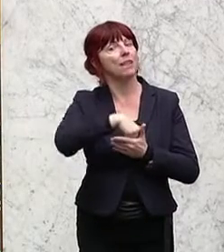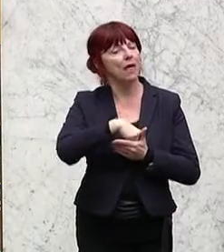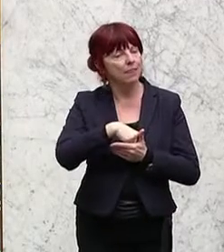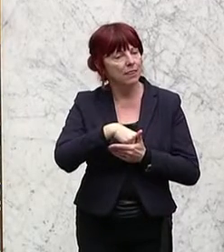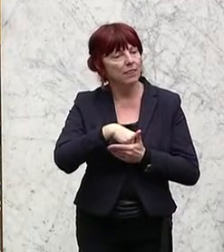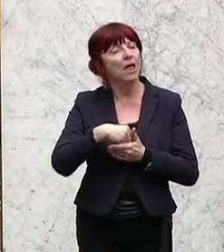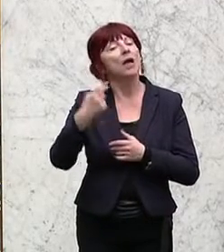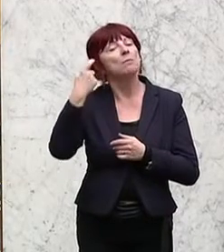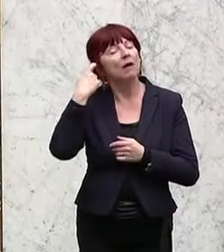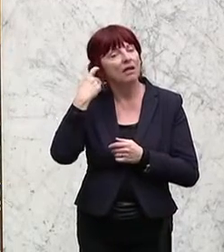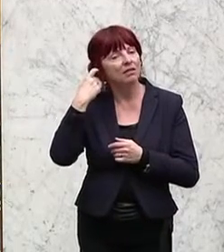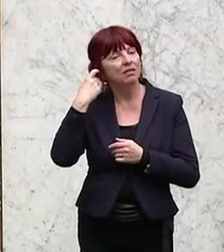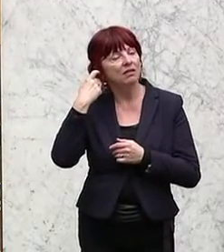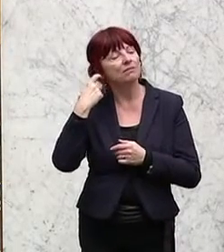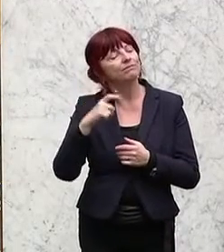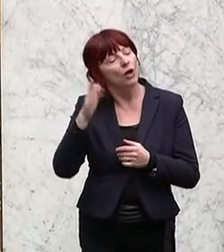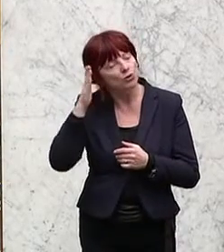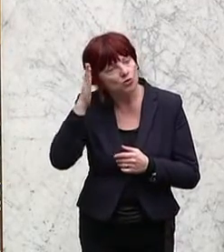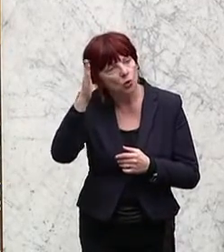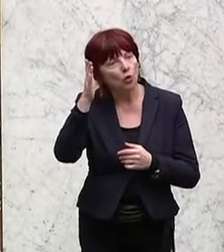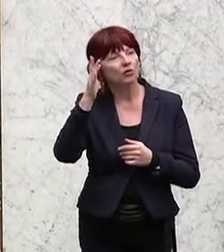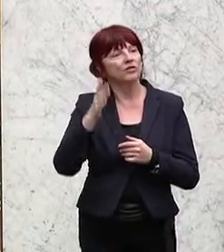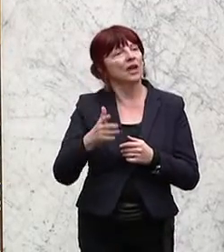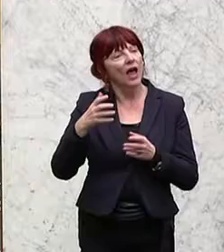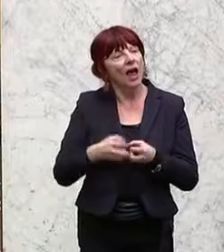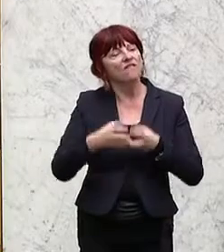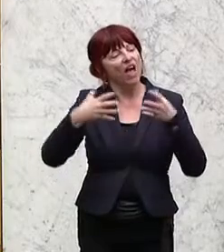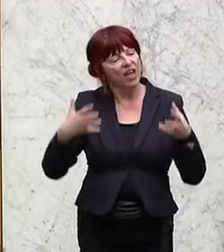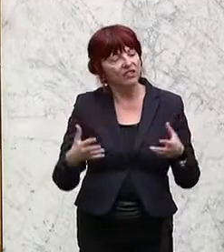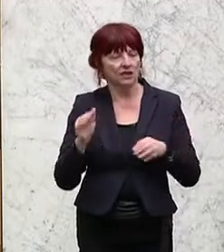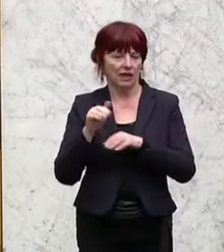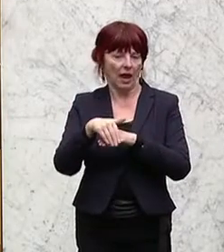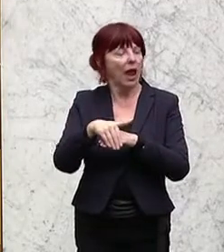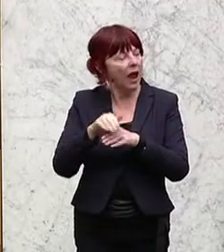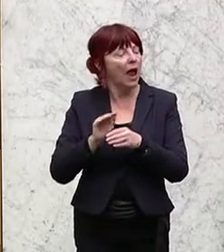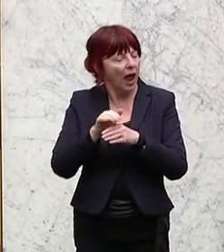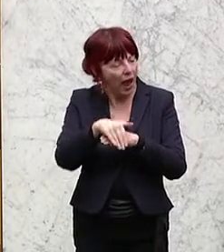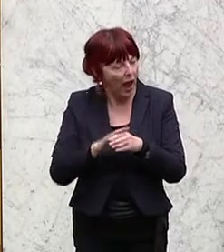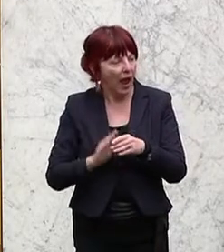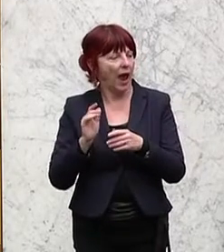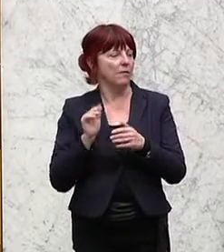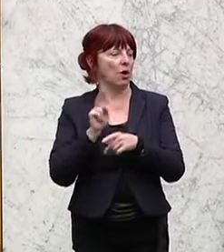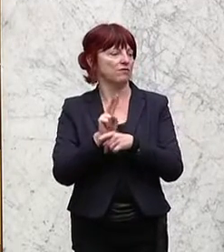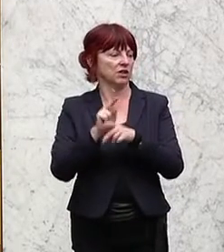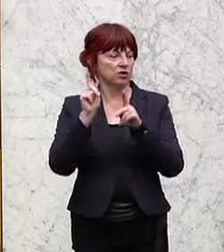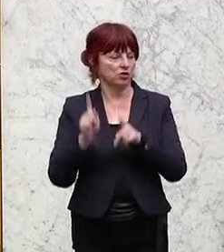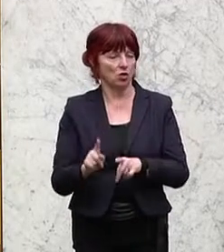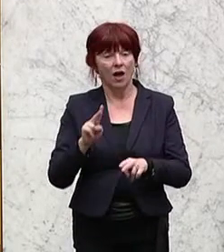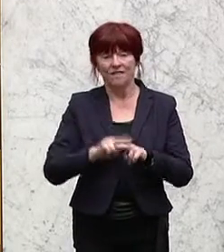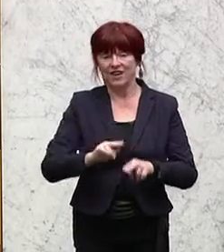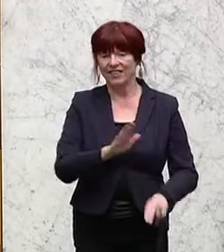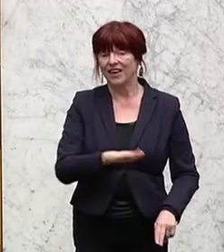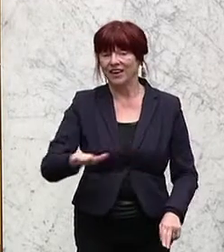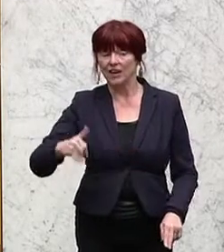nämlich dann, dass es zukünftig eine erweiterte Heimaufsicht geben wird, wenn Kinder und Jugendliche in Heimen